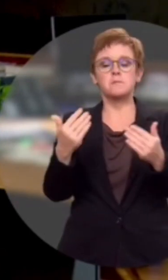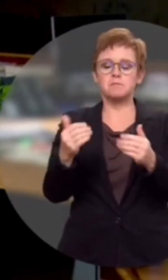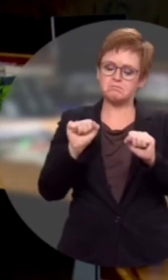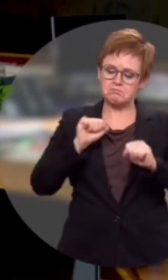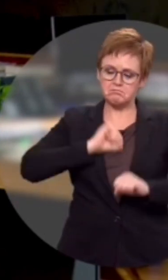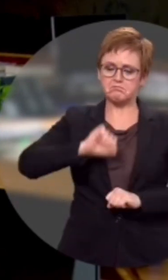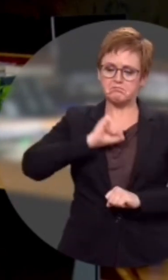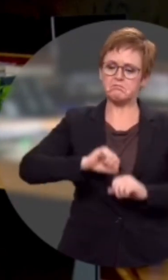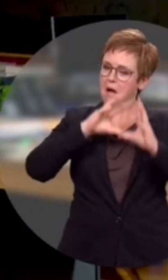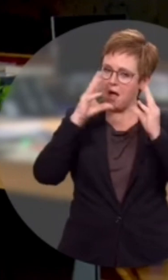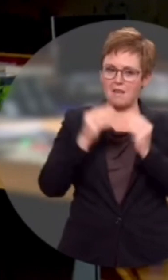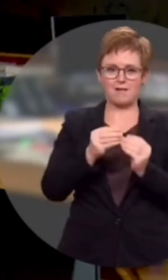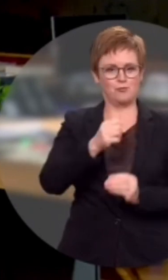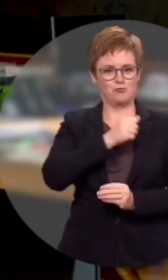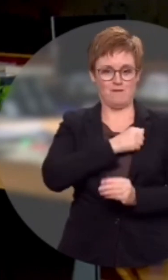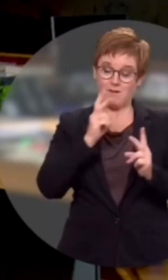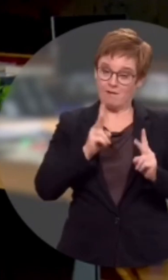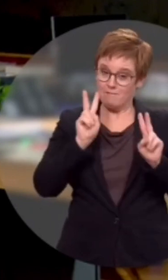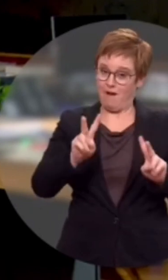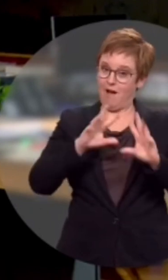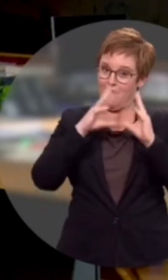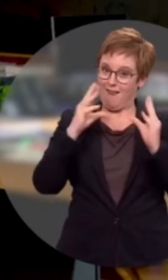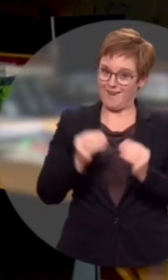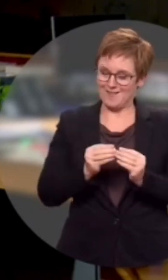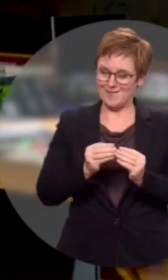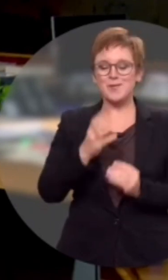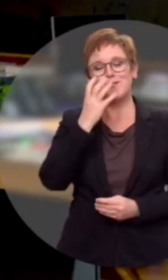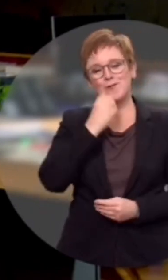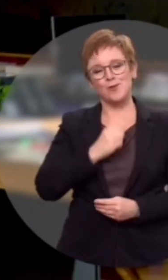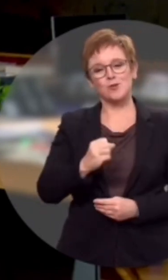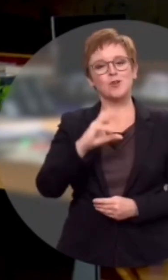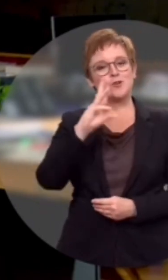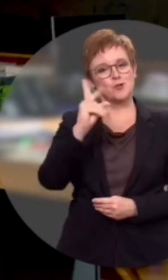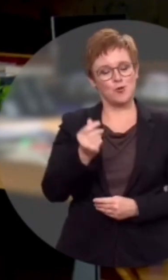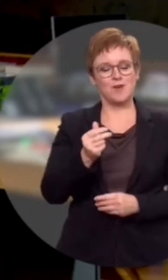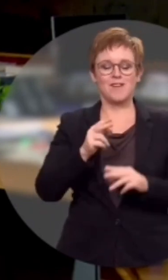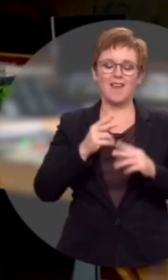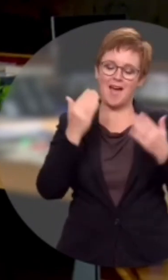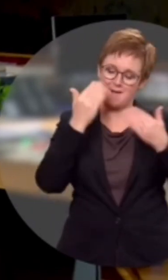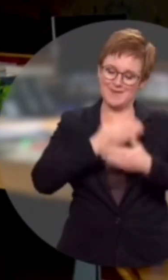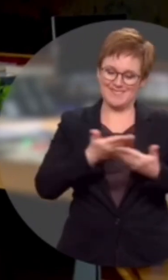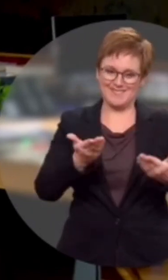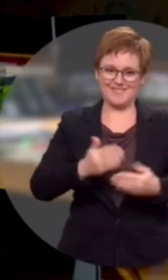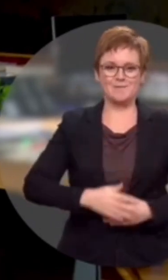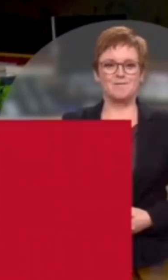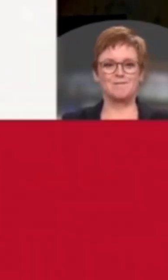alles schaffen. Alles. Ich wünsche Ihnen einen wunderschönen Abend.